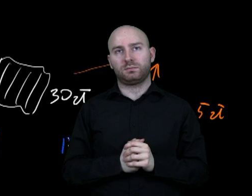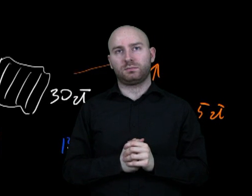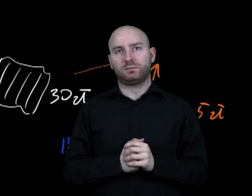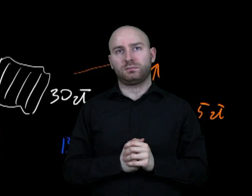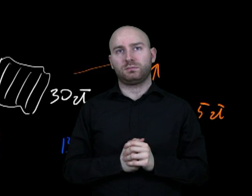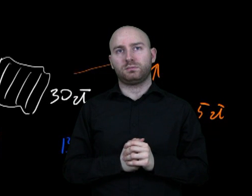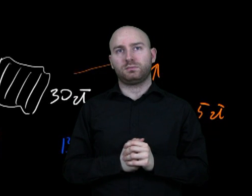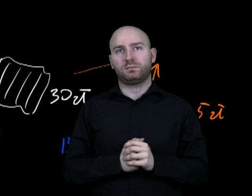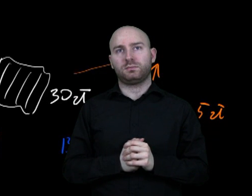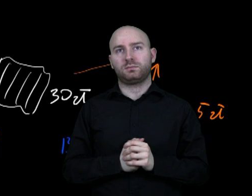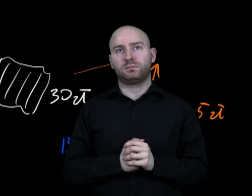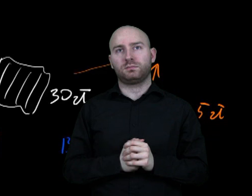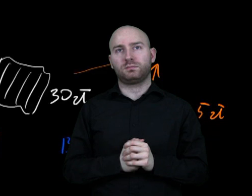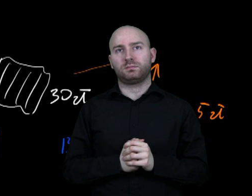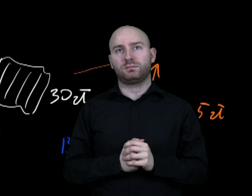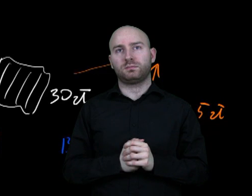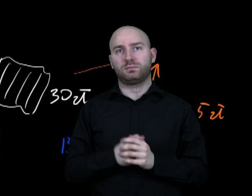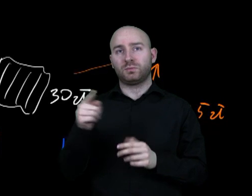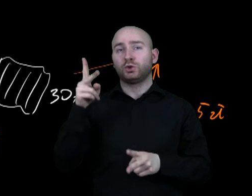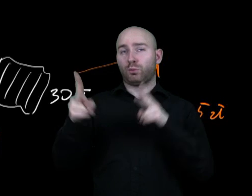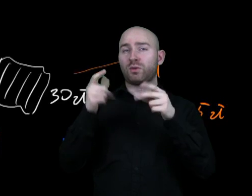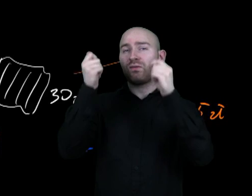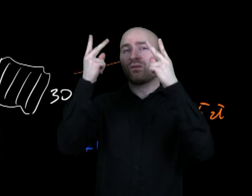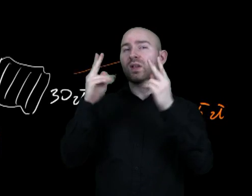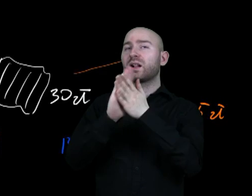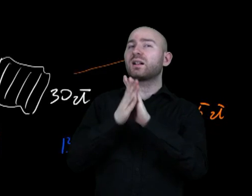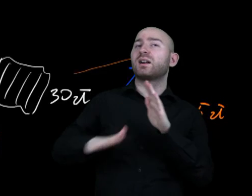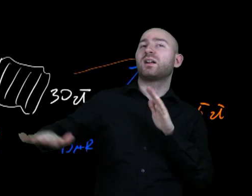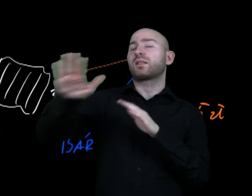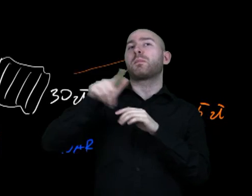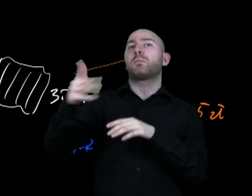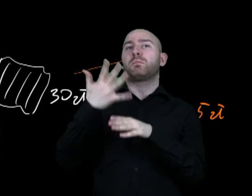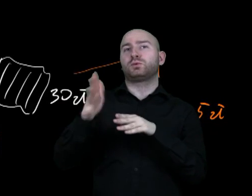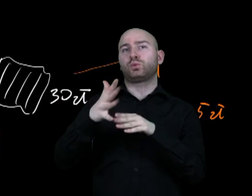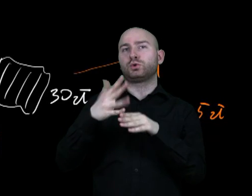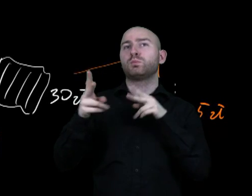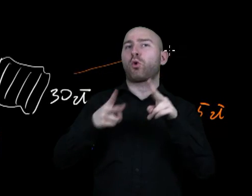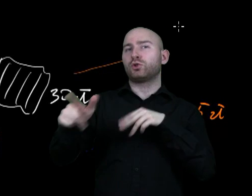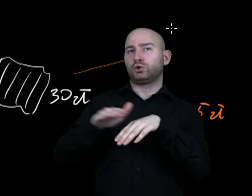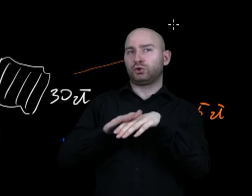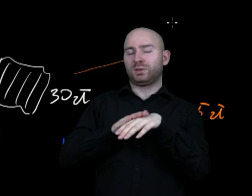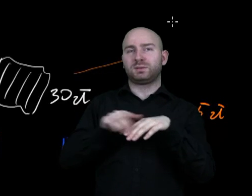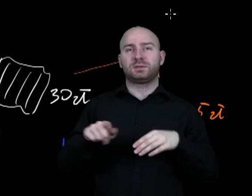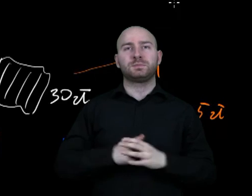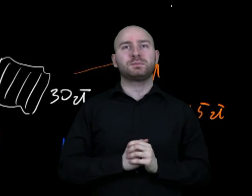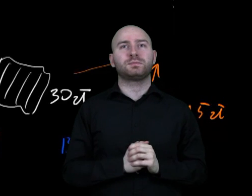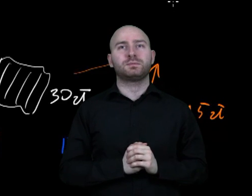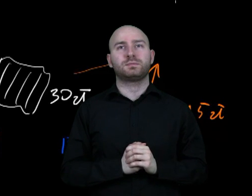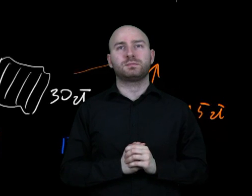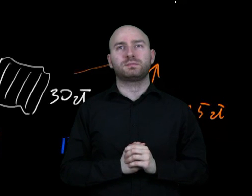W tym procesie mogę wytworzyć niebieskie spodnie dżinsowe warte 50 zł. Spodnie dżinsowe